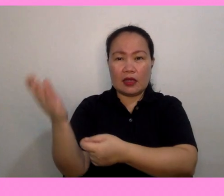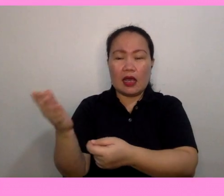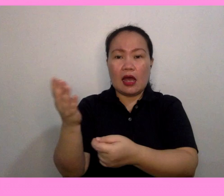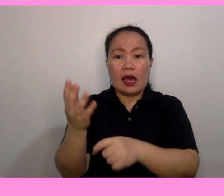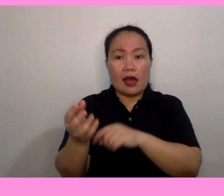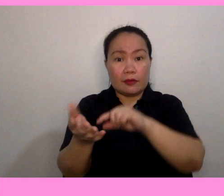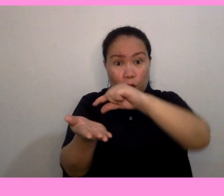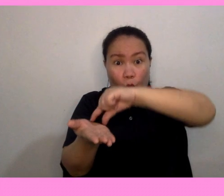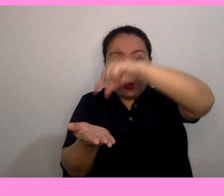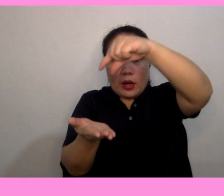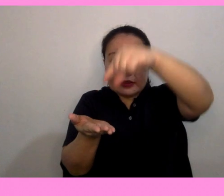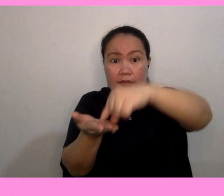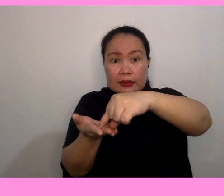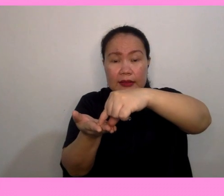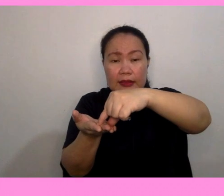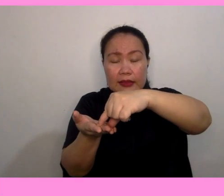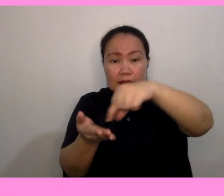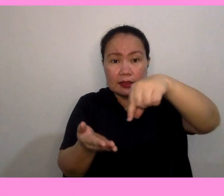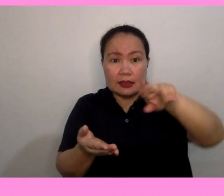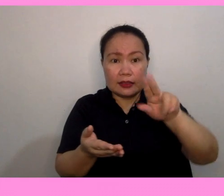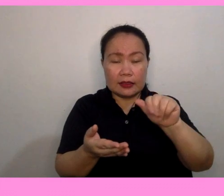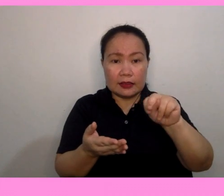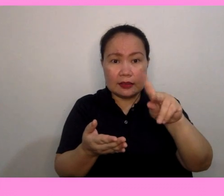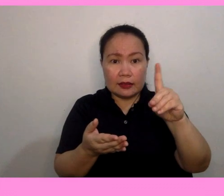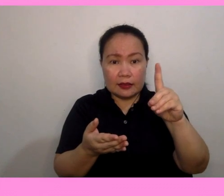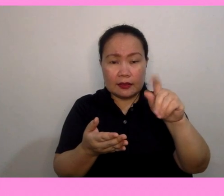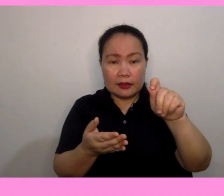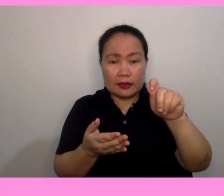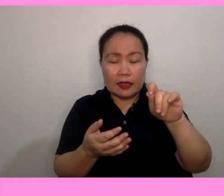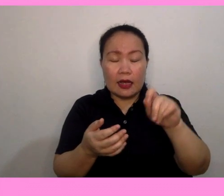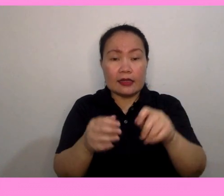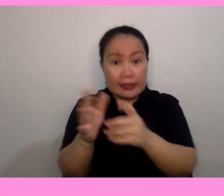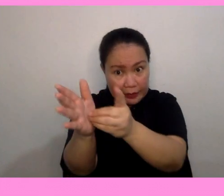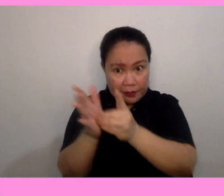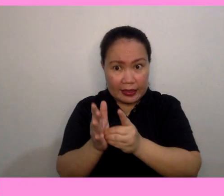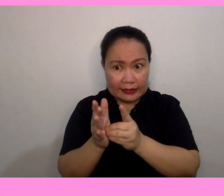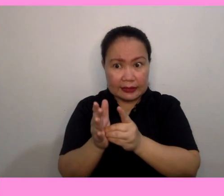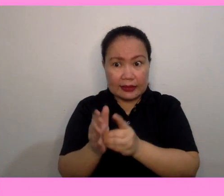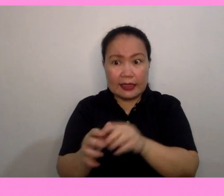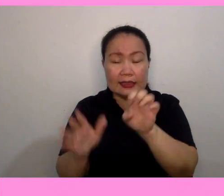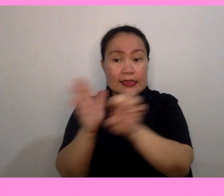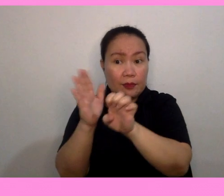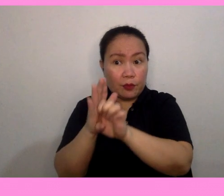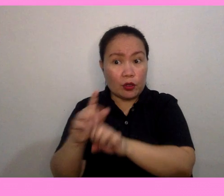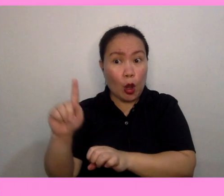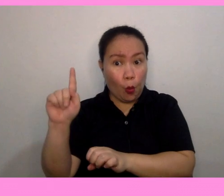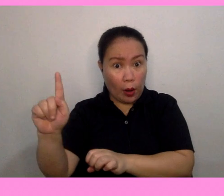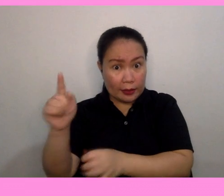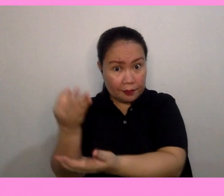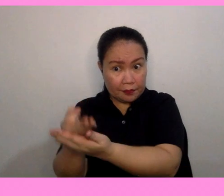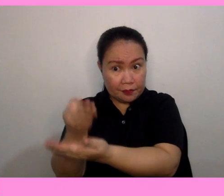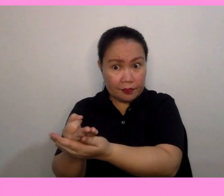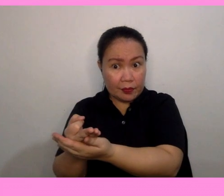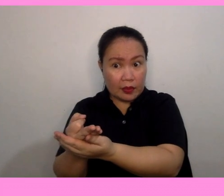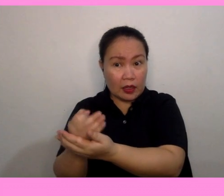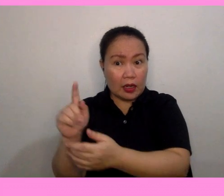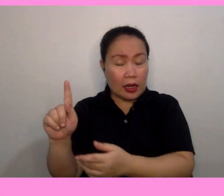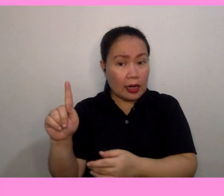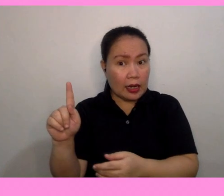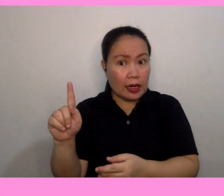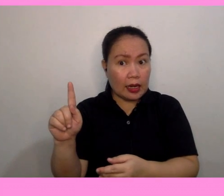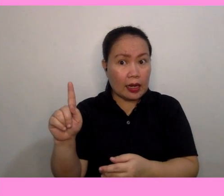tumutukoy sa quantity demanded para sa candy sa iba't ibang presyo. Halimbawa, sa halagang piso, bawat piraso ng